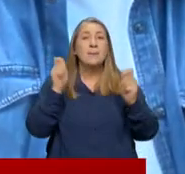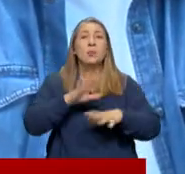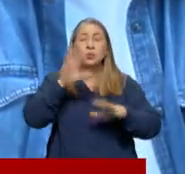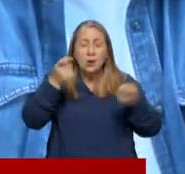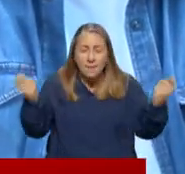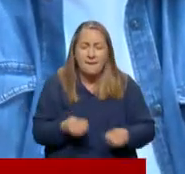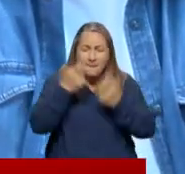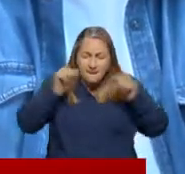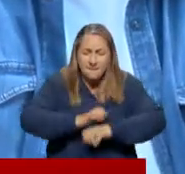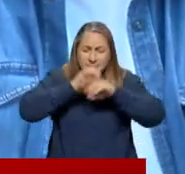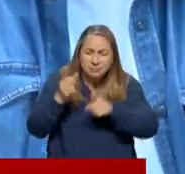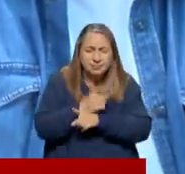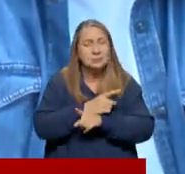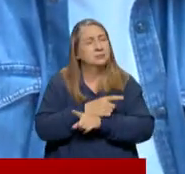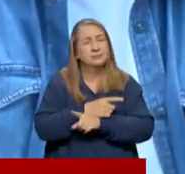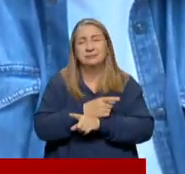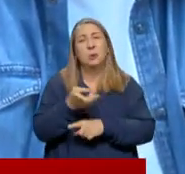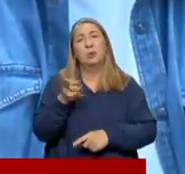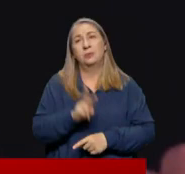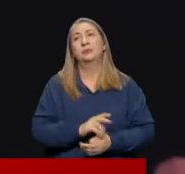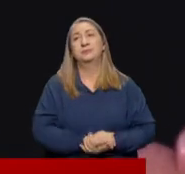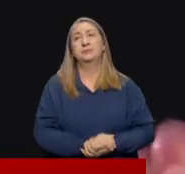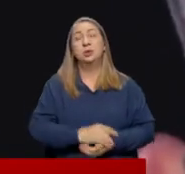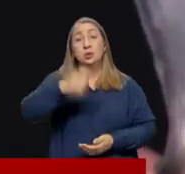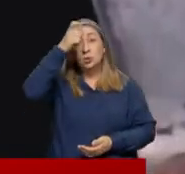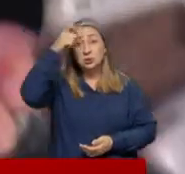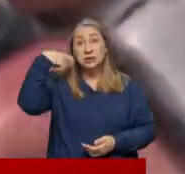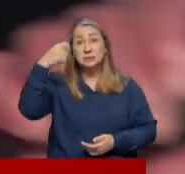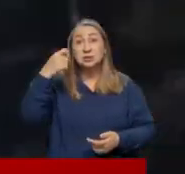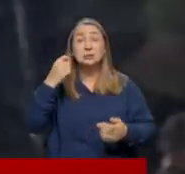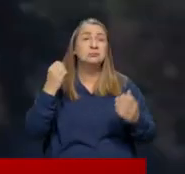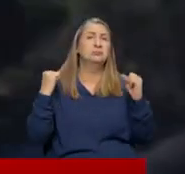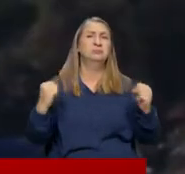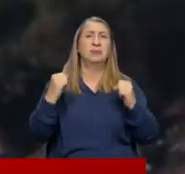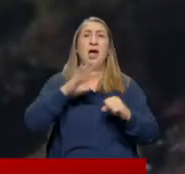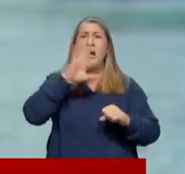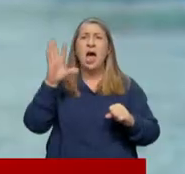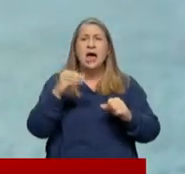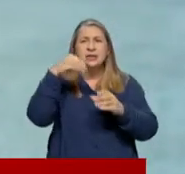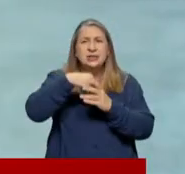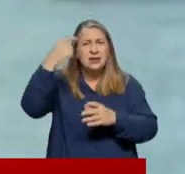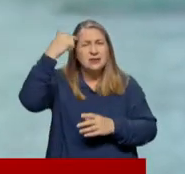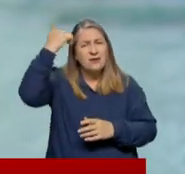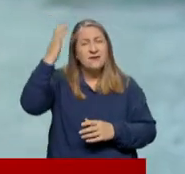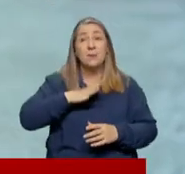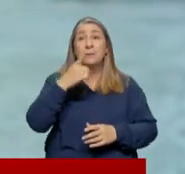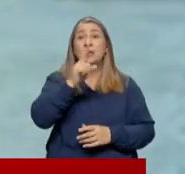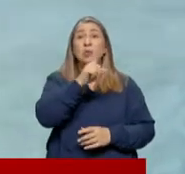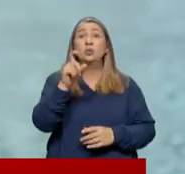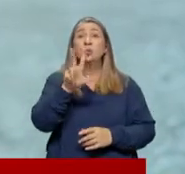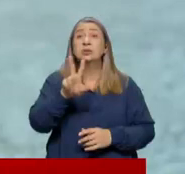yapılan tüm müdahalelere rağmen hayatını kaybetmiştir Türk sinemasının çınarı ydı her rolü hafızalara kazındı